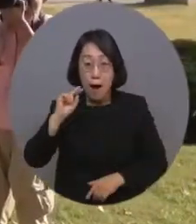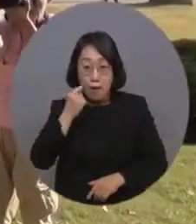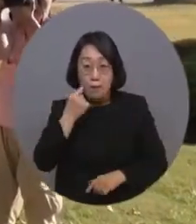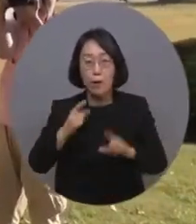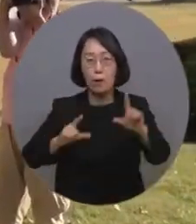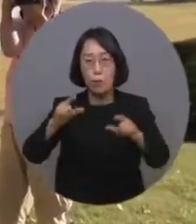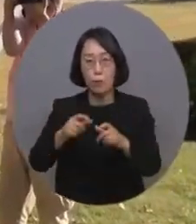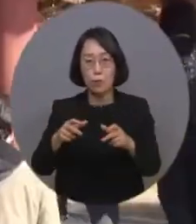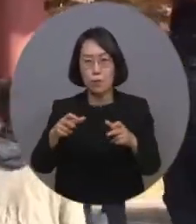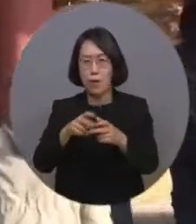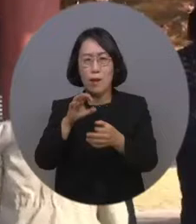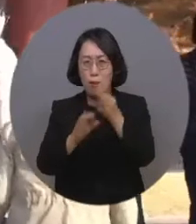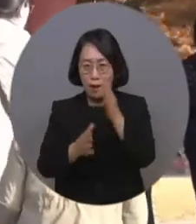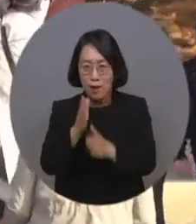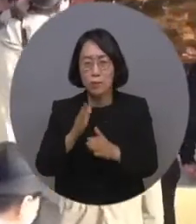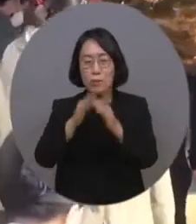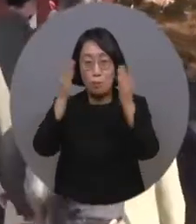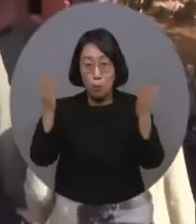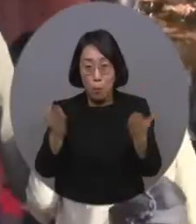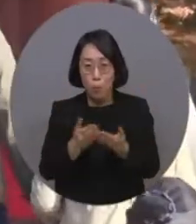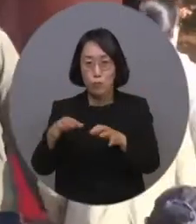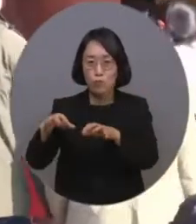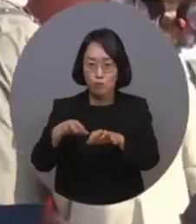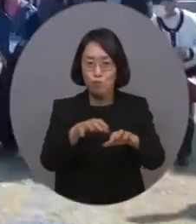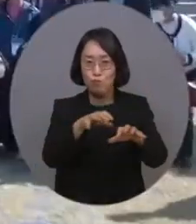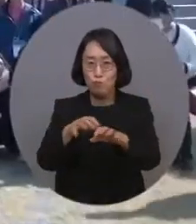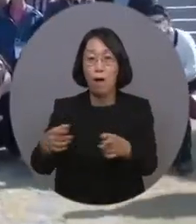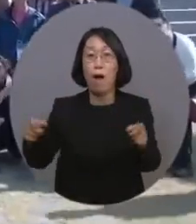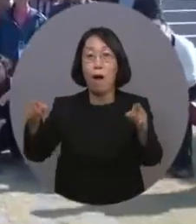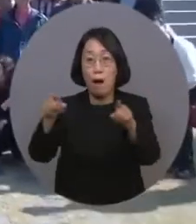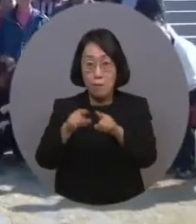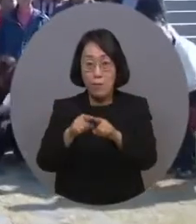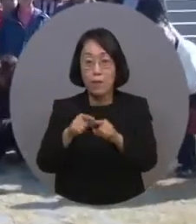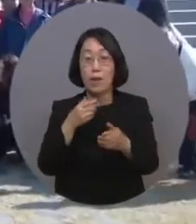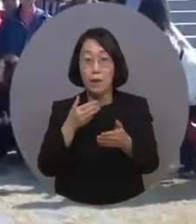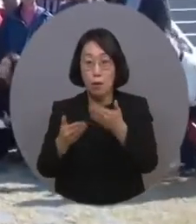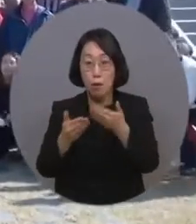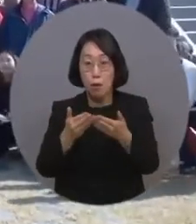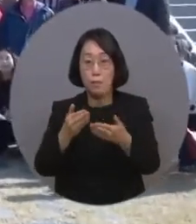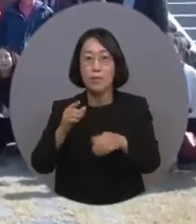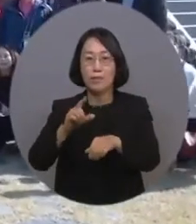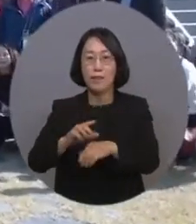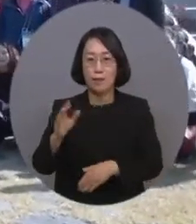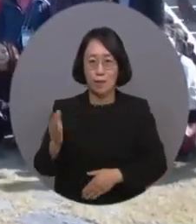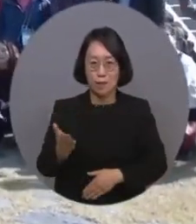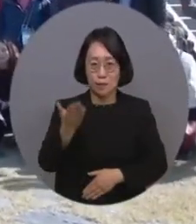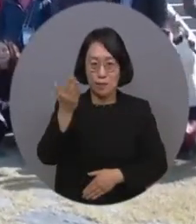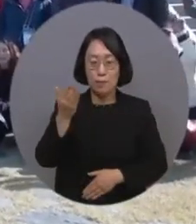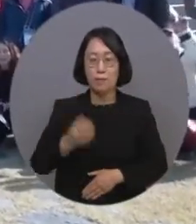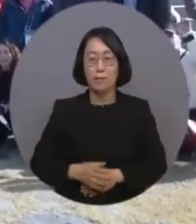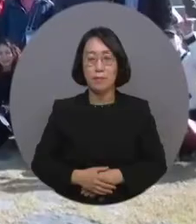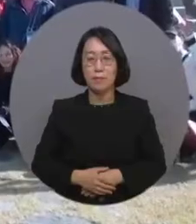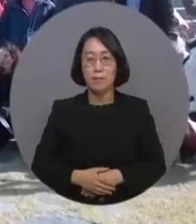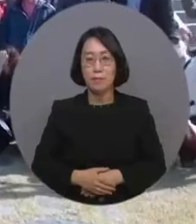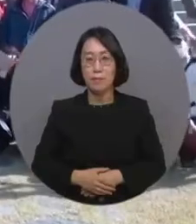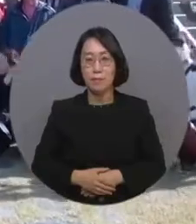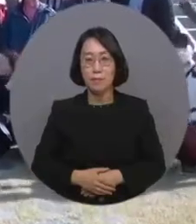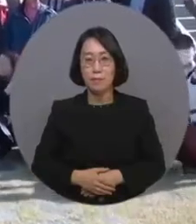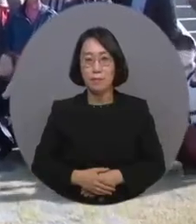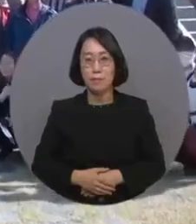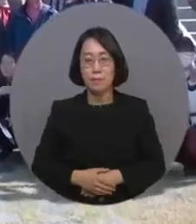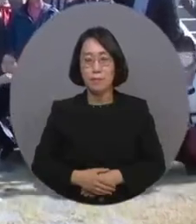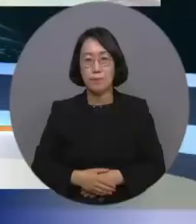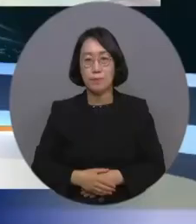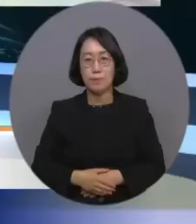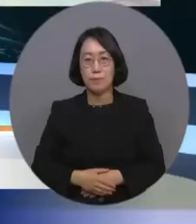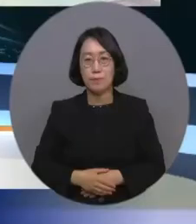벽을 허물고 더불어 즐기는 깊이 있는 문화 향유의 시간이었습니다. 복지TV 경기방송